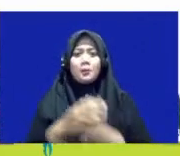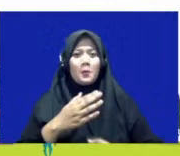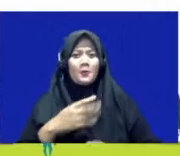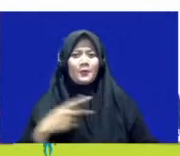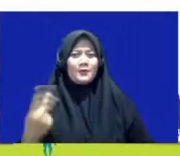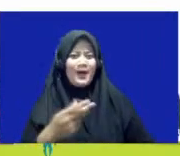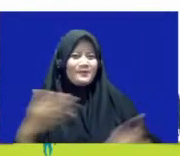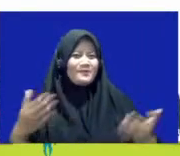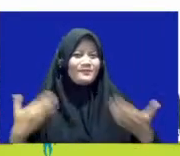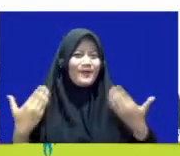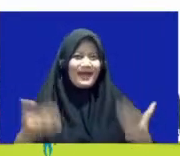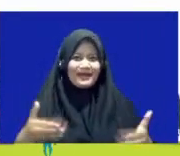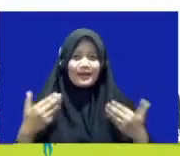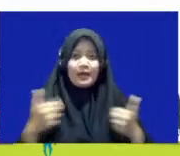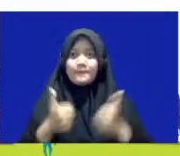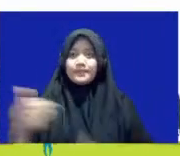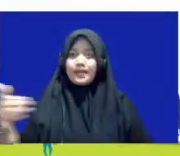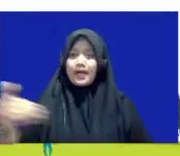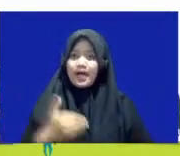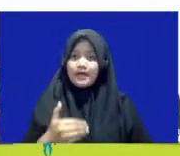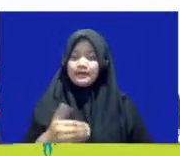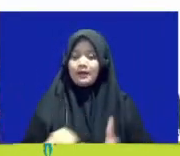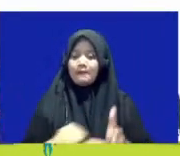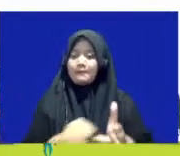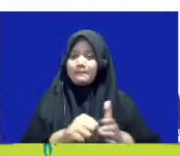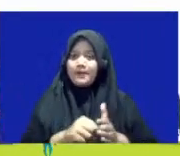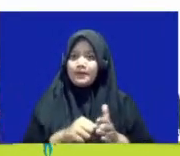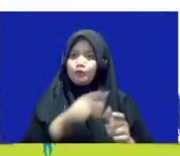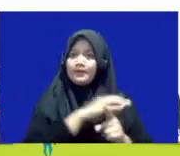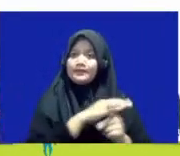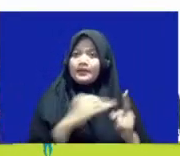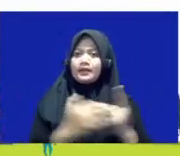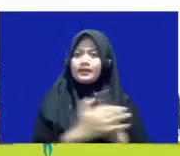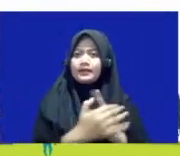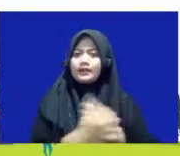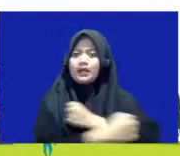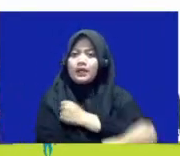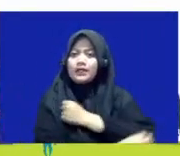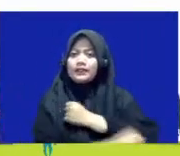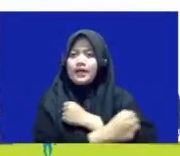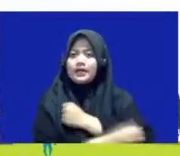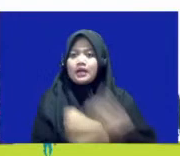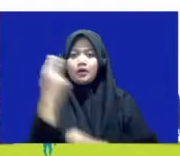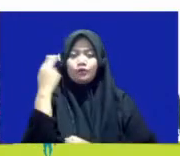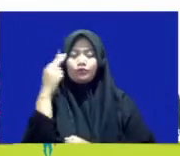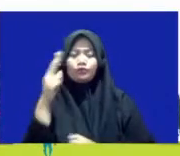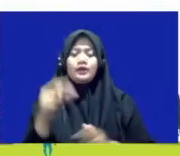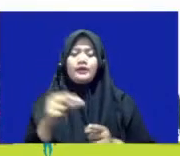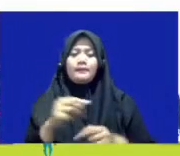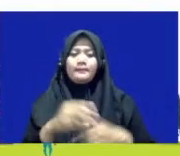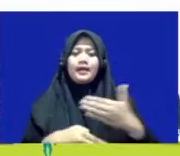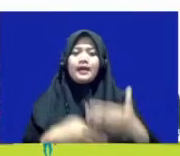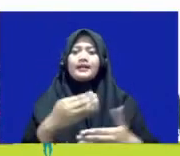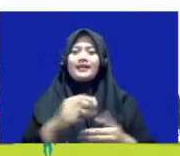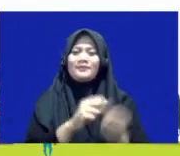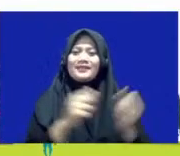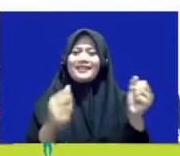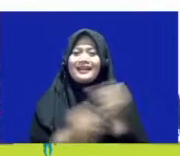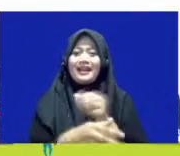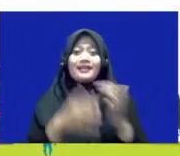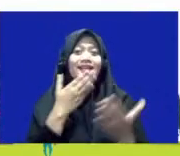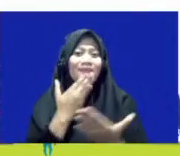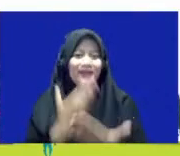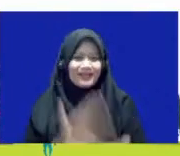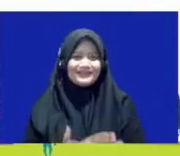hadir membantu masyarakat, membantu negara dalam penanganan bencana. Terima kasih, terima